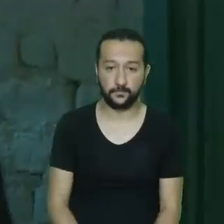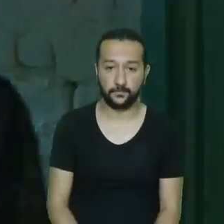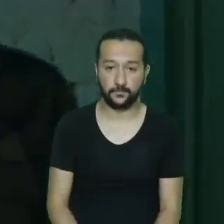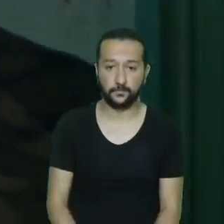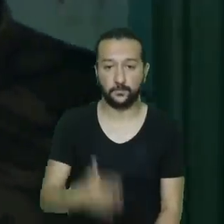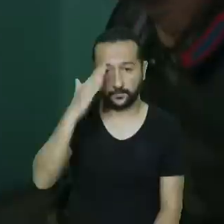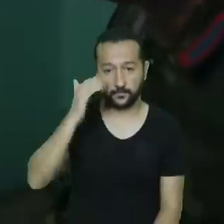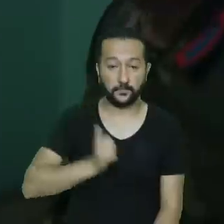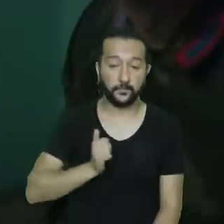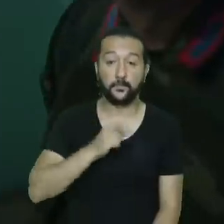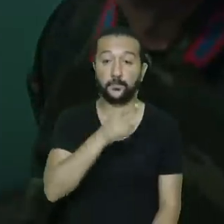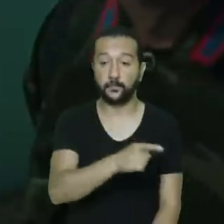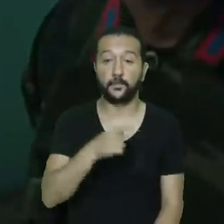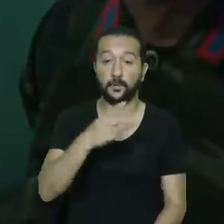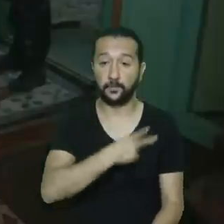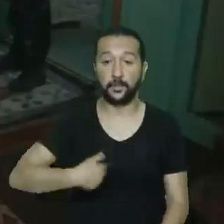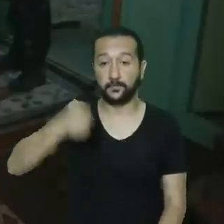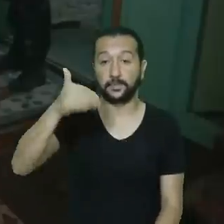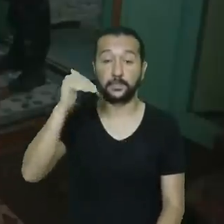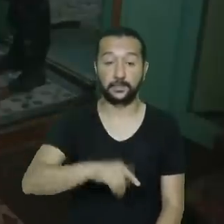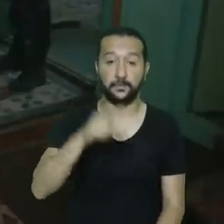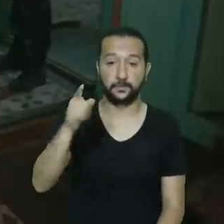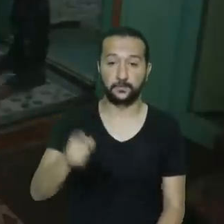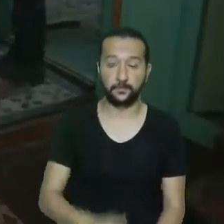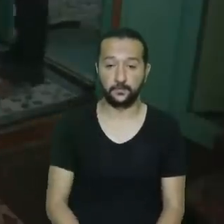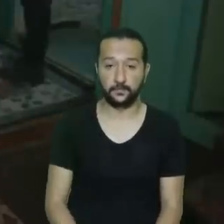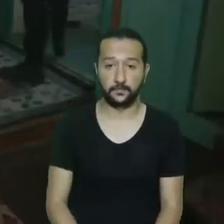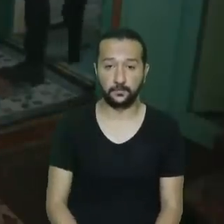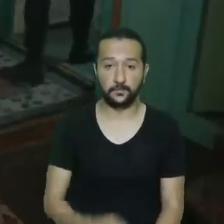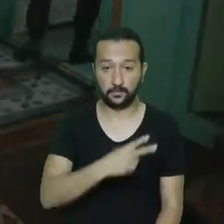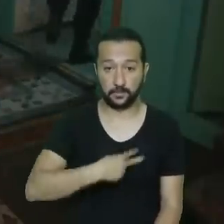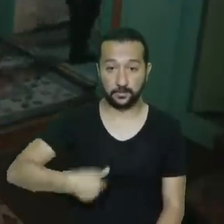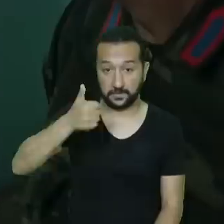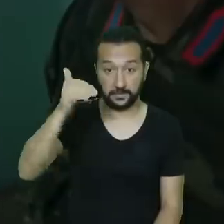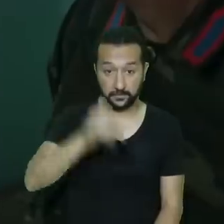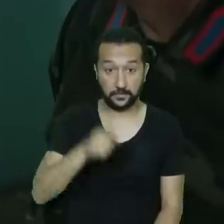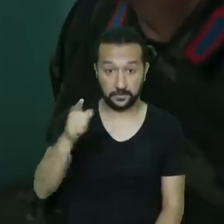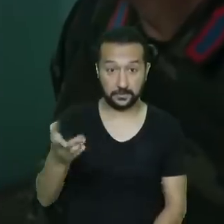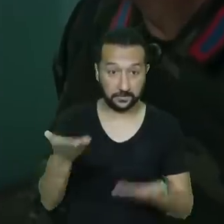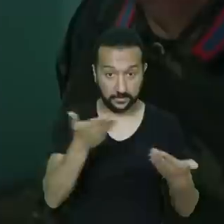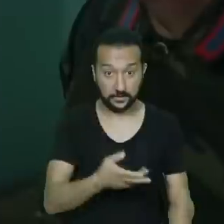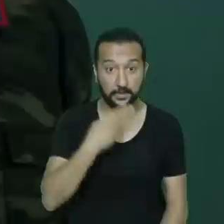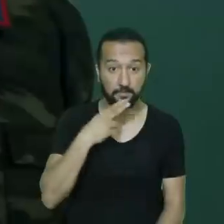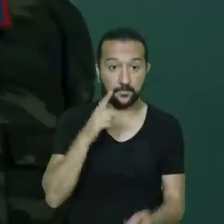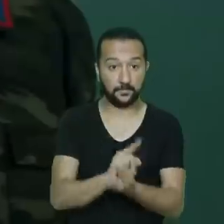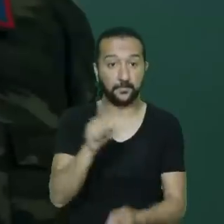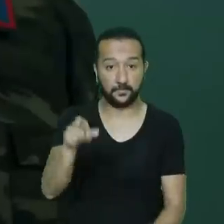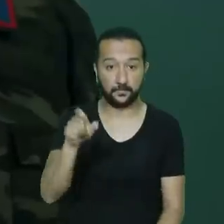bakışlarını kaçırdı. Komutanım, belediye başkanı geldi. Oo, belediye başkanı mı geldi? Teşrif etmişler